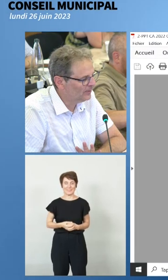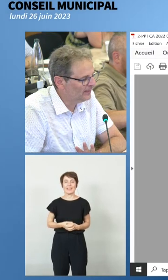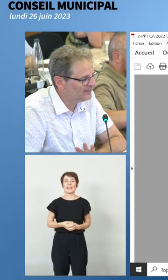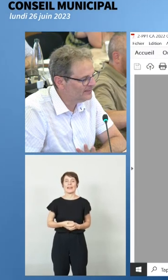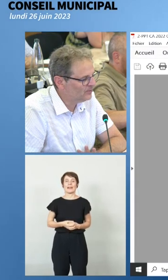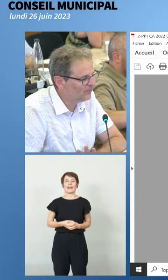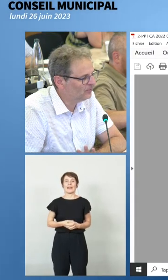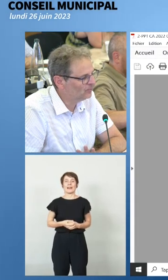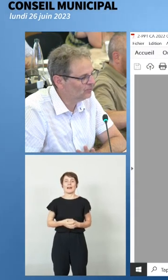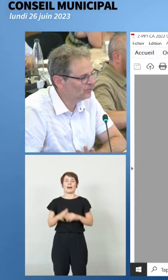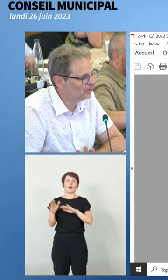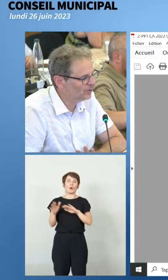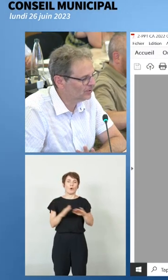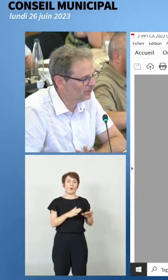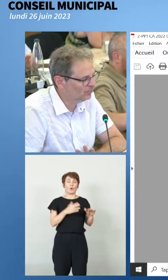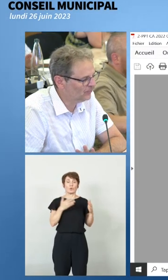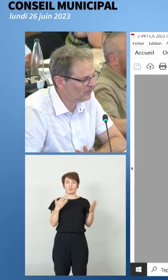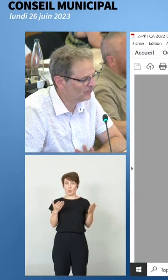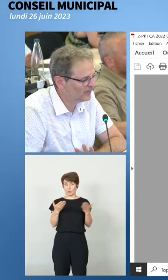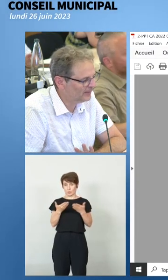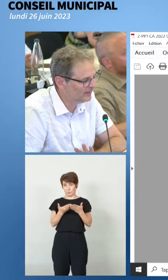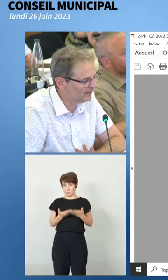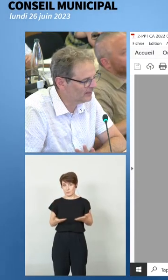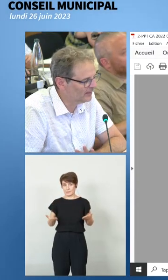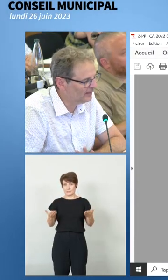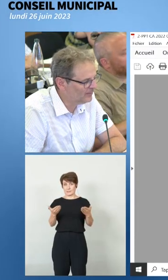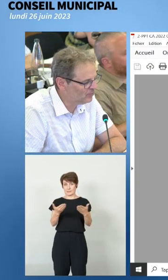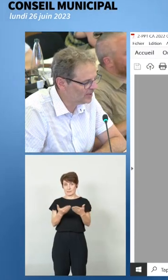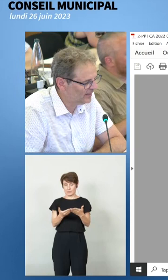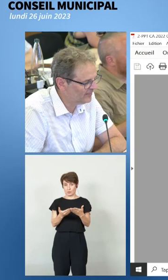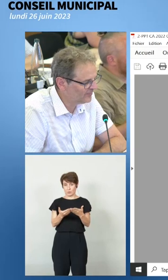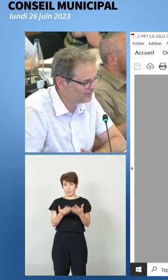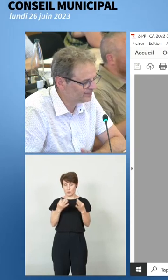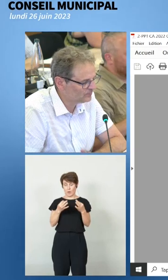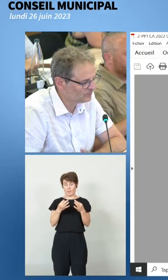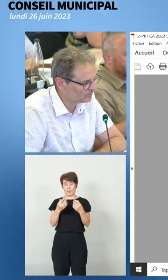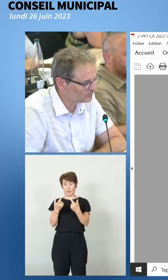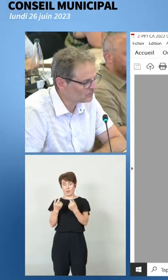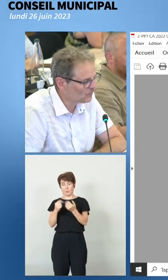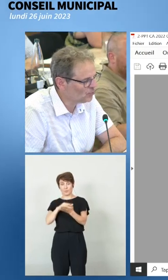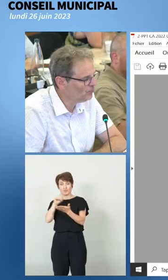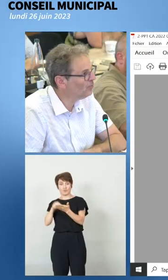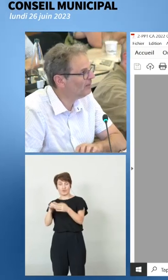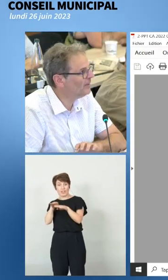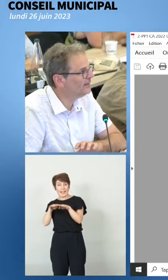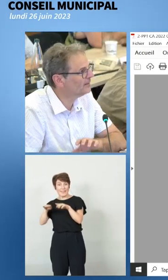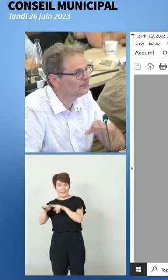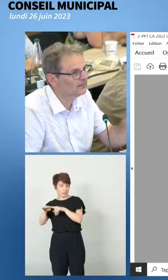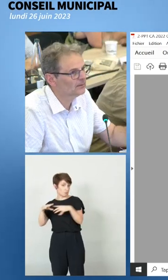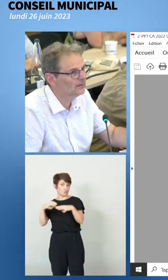la situation donc pour ce qui concerne les budgets je peux